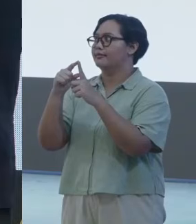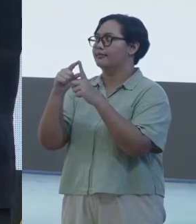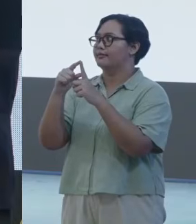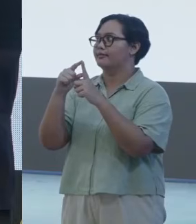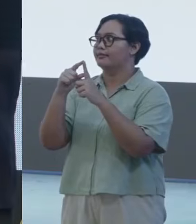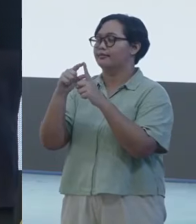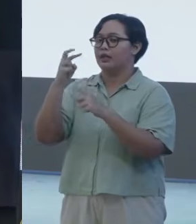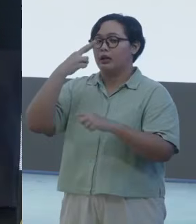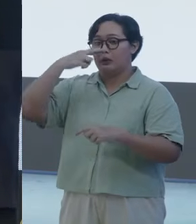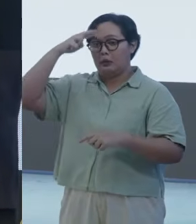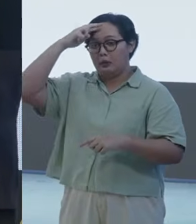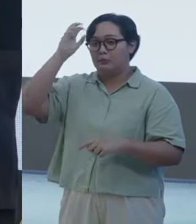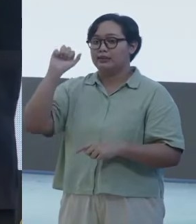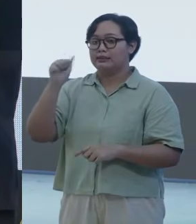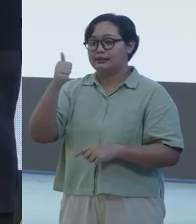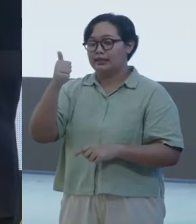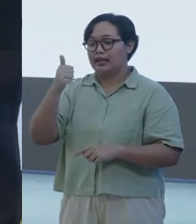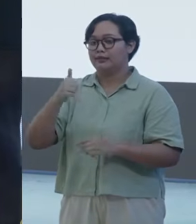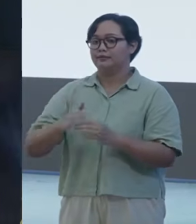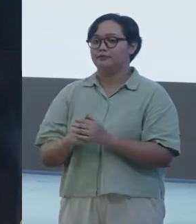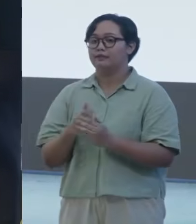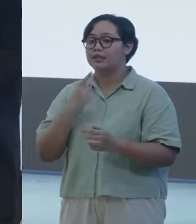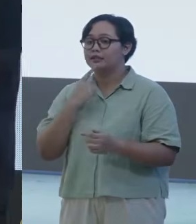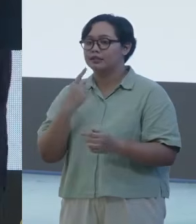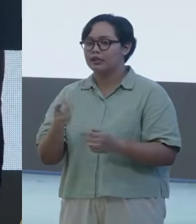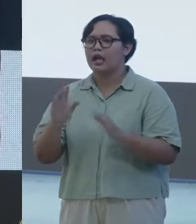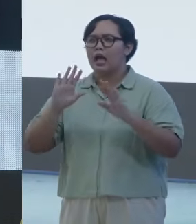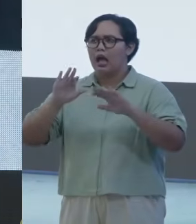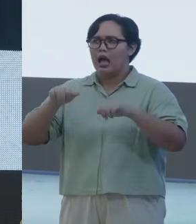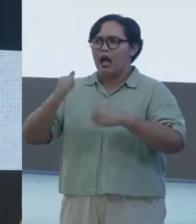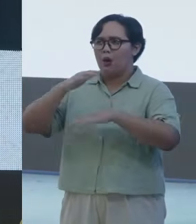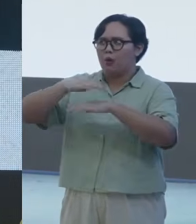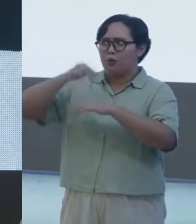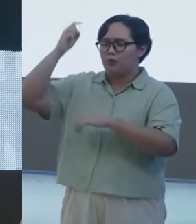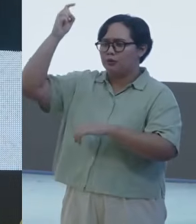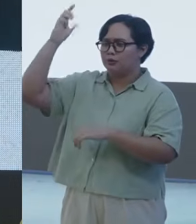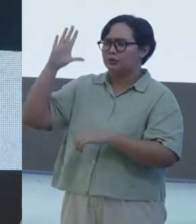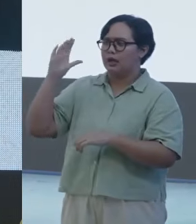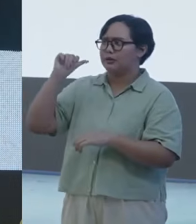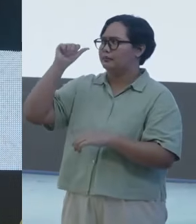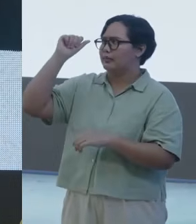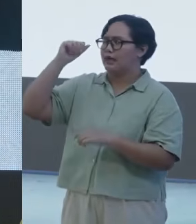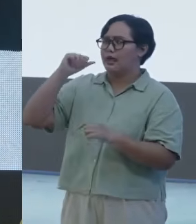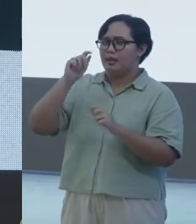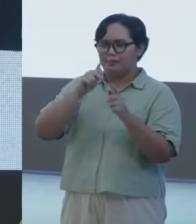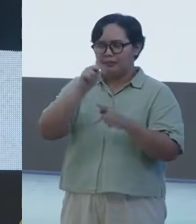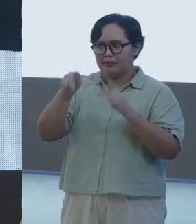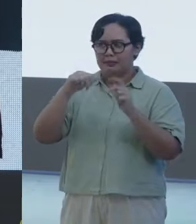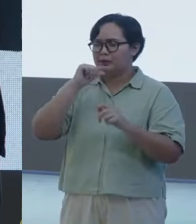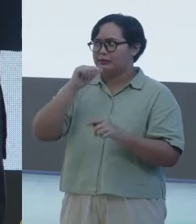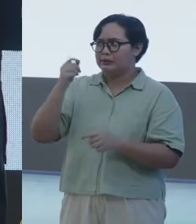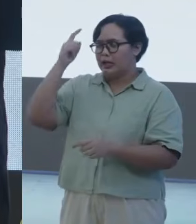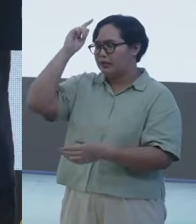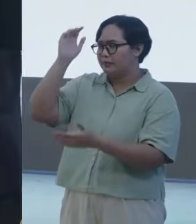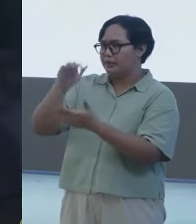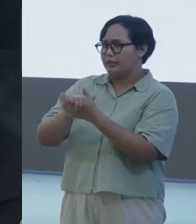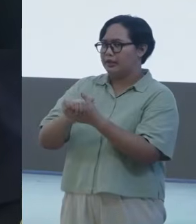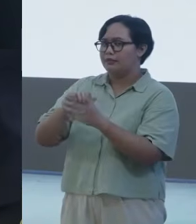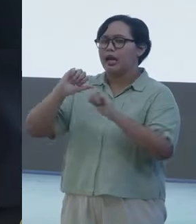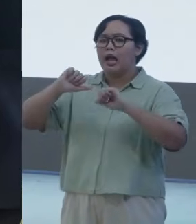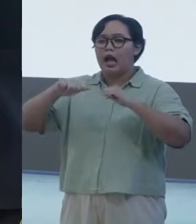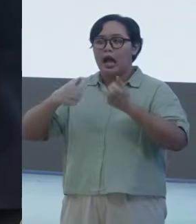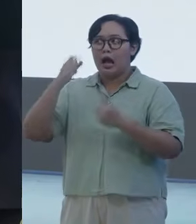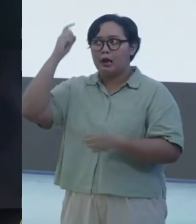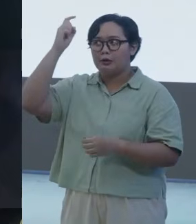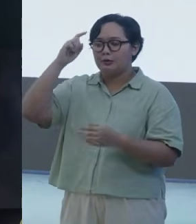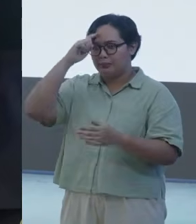Sabi sa Romans 10:14, how then will they call on Him in whom they have not believed? And how are they to believe in Him